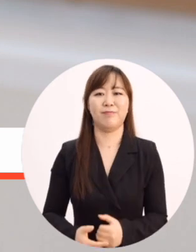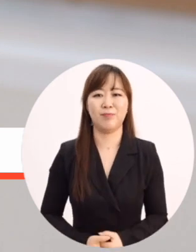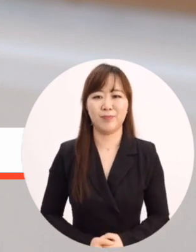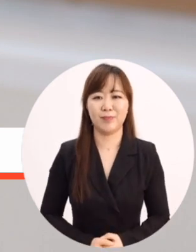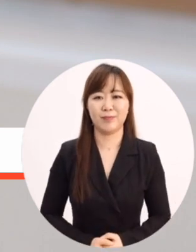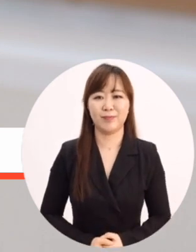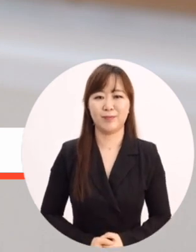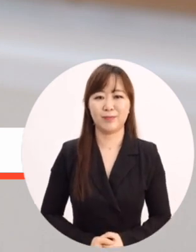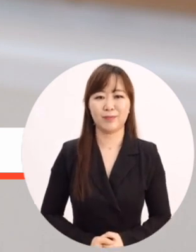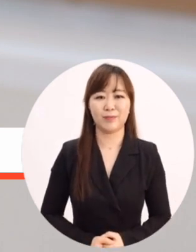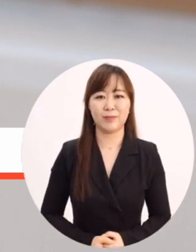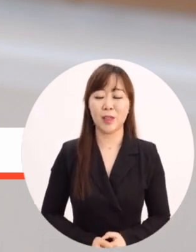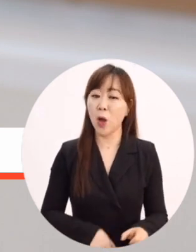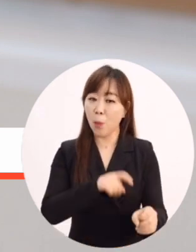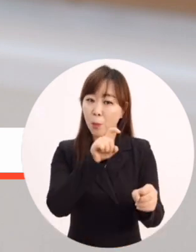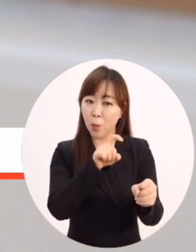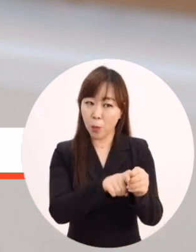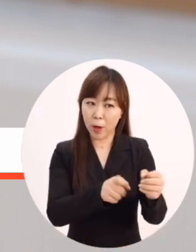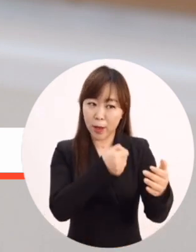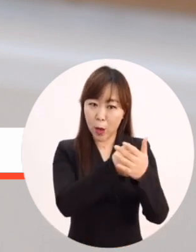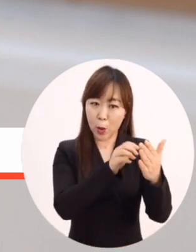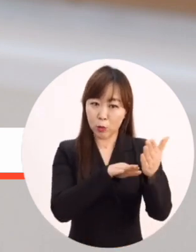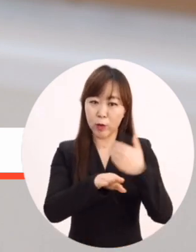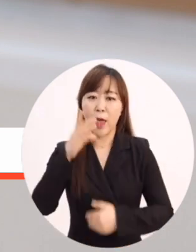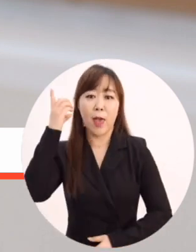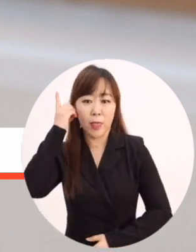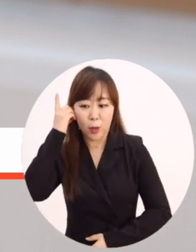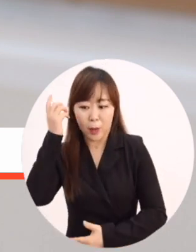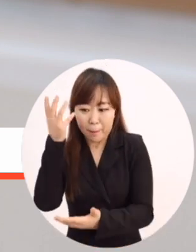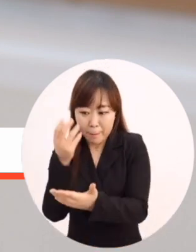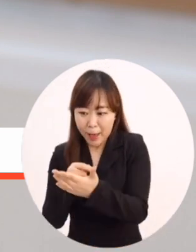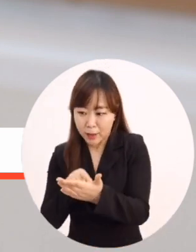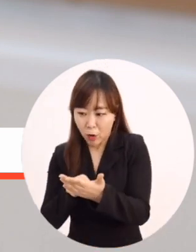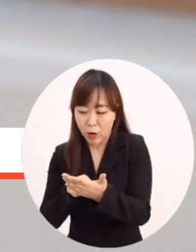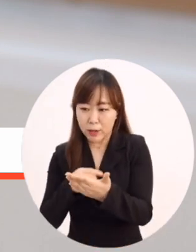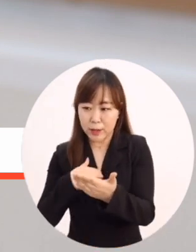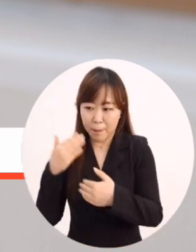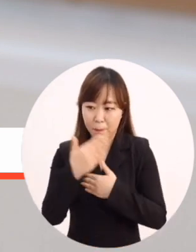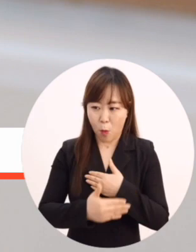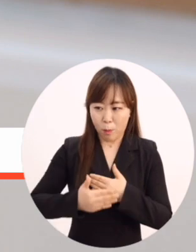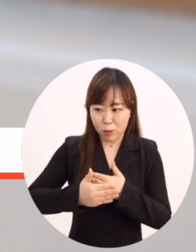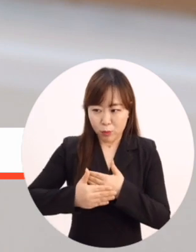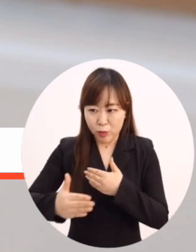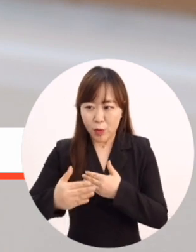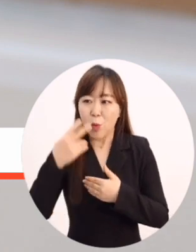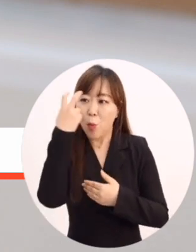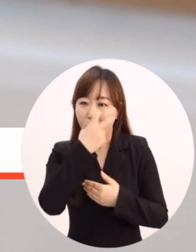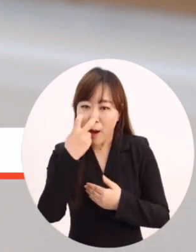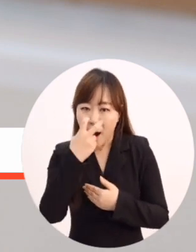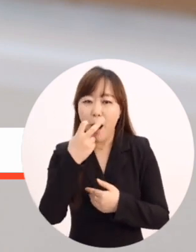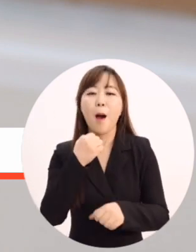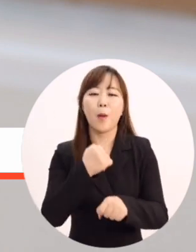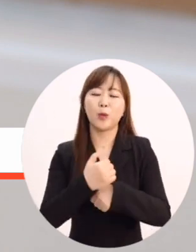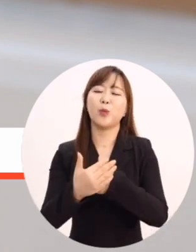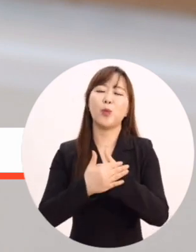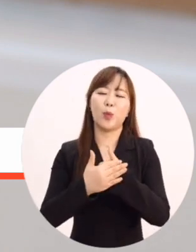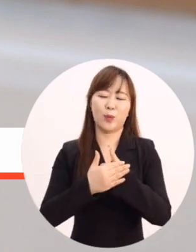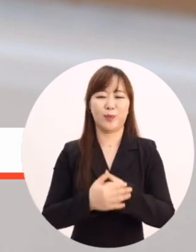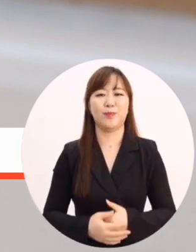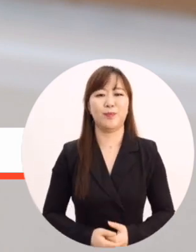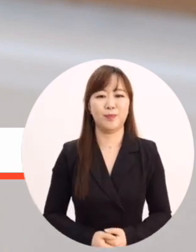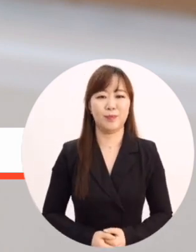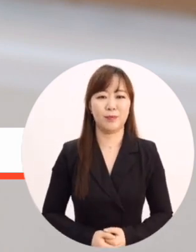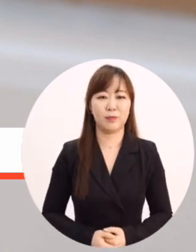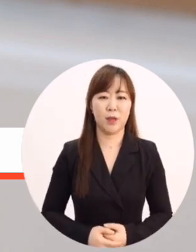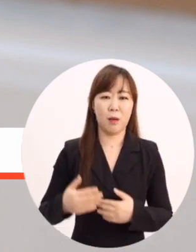삼으시면 좋겠습니다. 목표를 정하고 휴대폰 어플로 진행 상황을 모니터링하는 것도 도움이 될 수